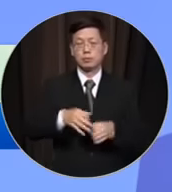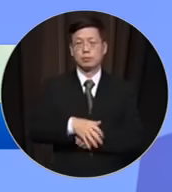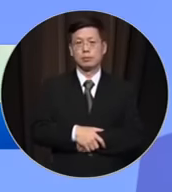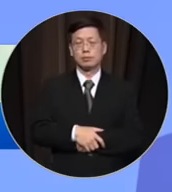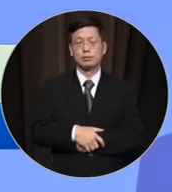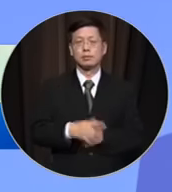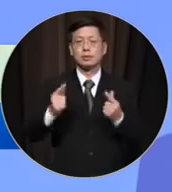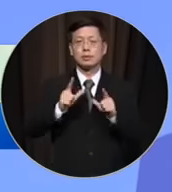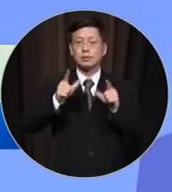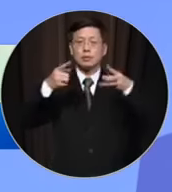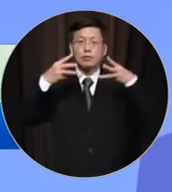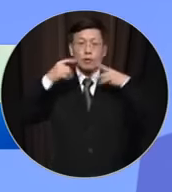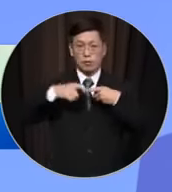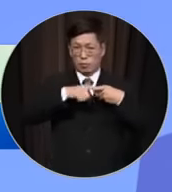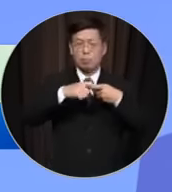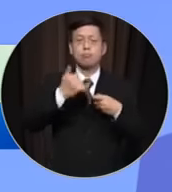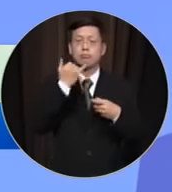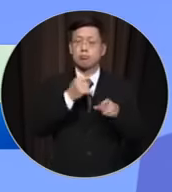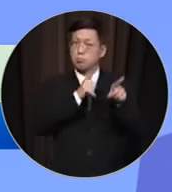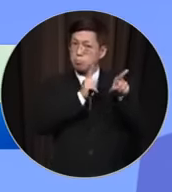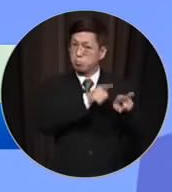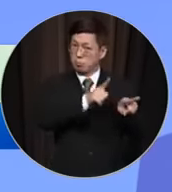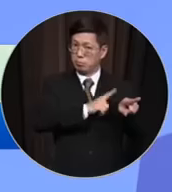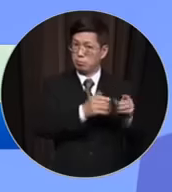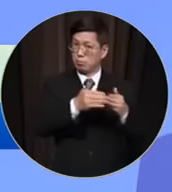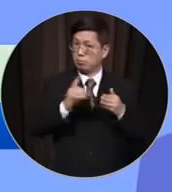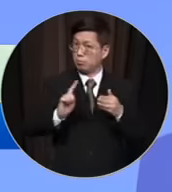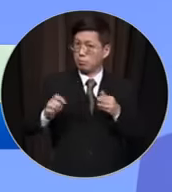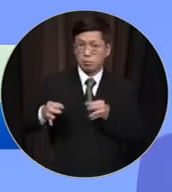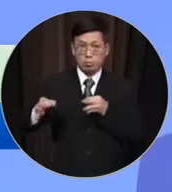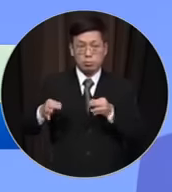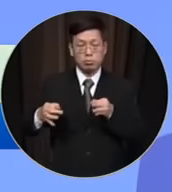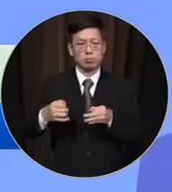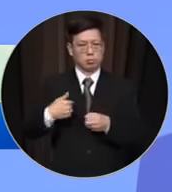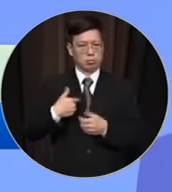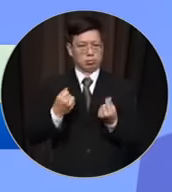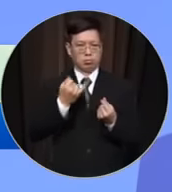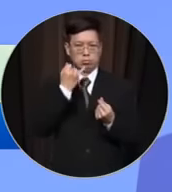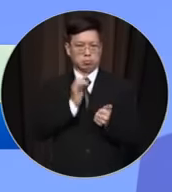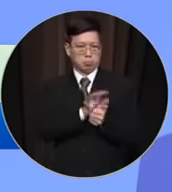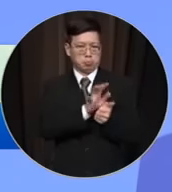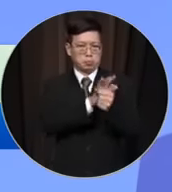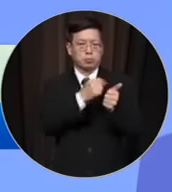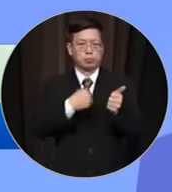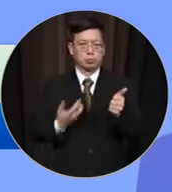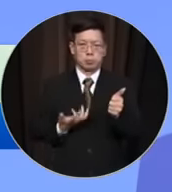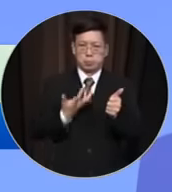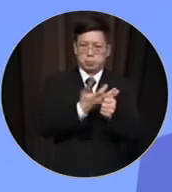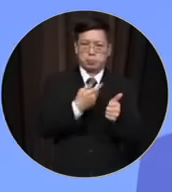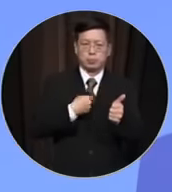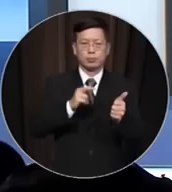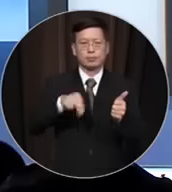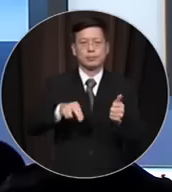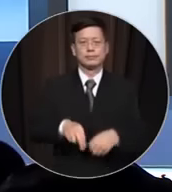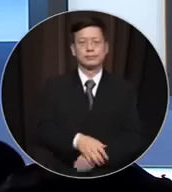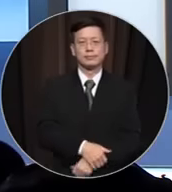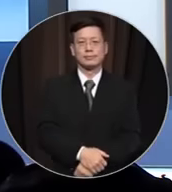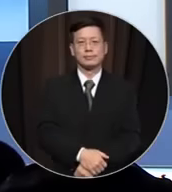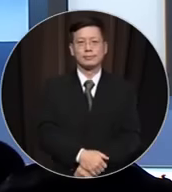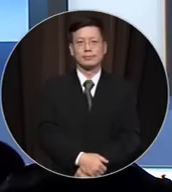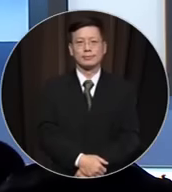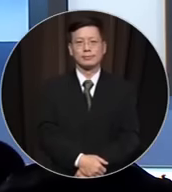至于东非联邦，我们可以依据它所需要的产业，我们也可以来拓展我们整个的经贸外交。